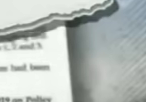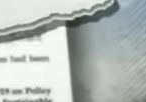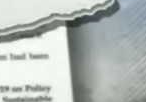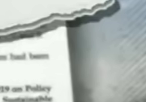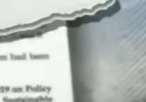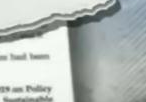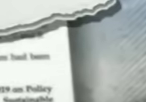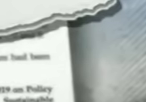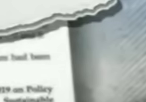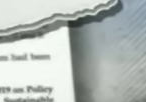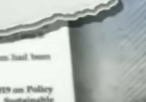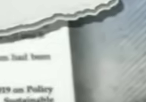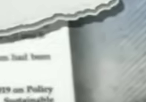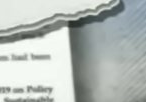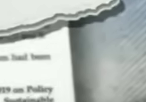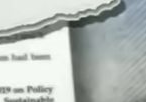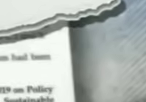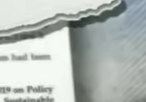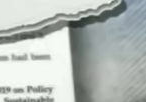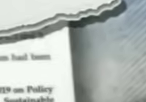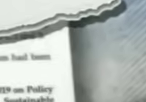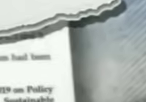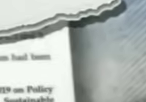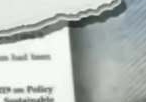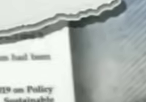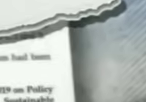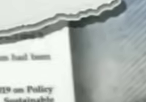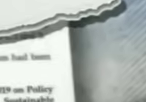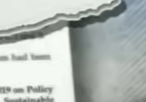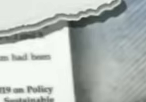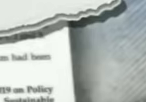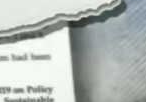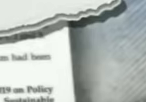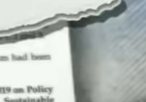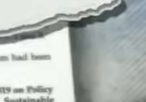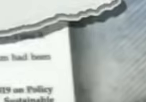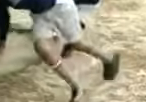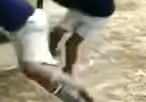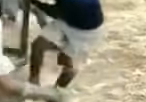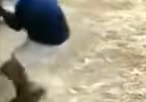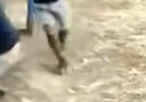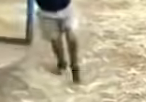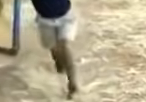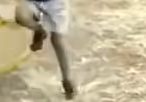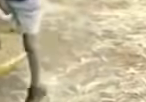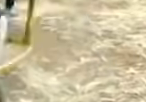wakati huo kuhusiana na mfumo huo kiasi cha kutaka utekelezwaji wa mfumo wa CBC uhairishwe haya kuangaziwa.